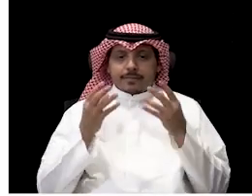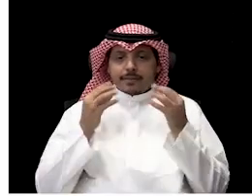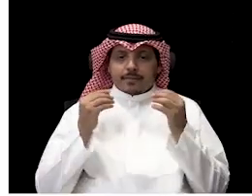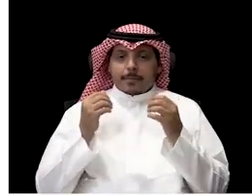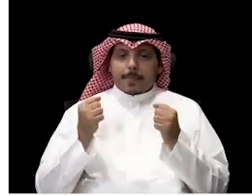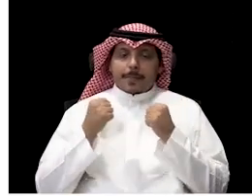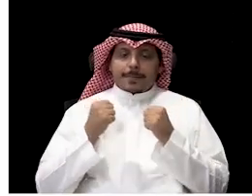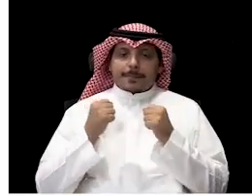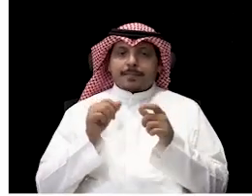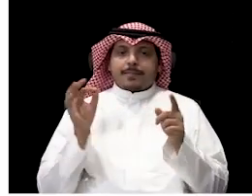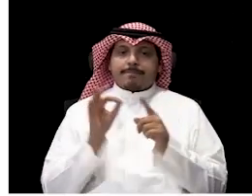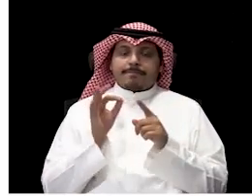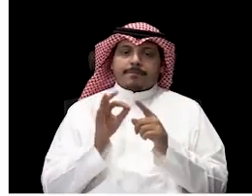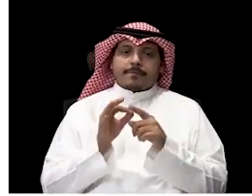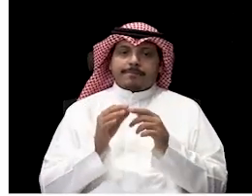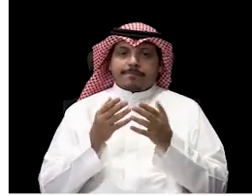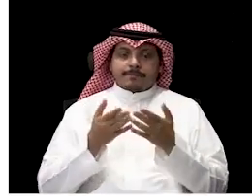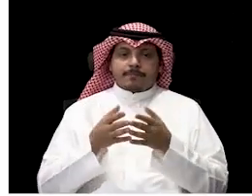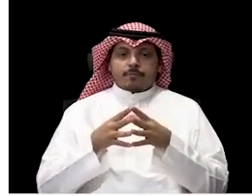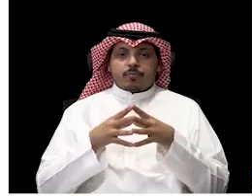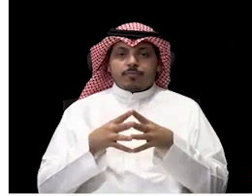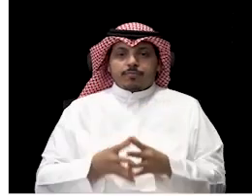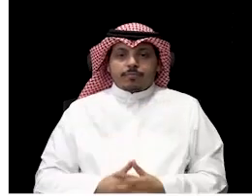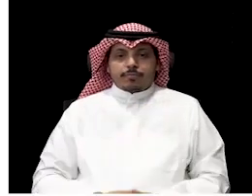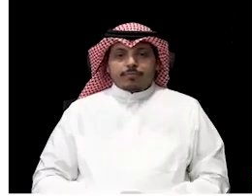حتى تحقق أحلامك وأهدافك.